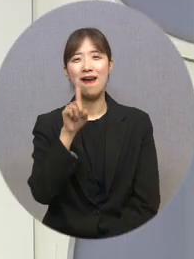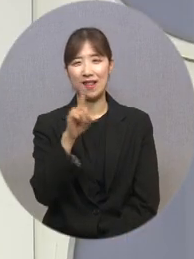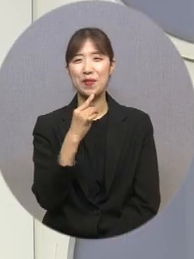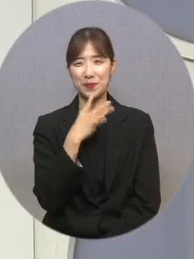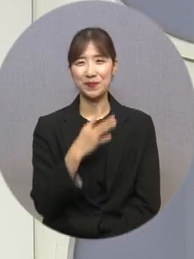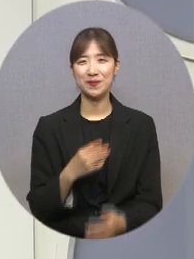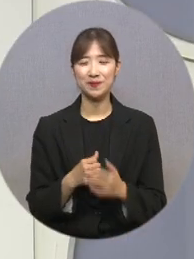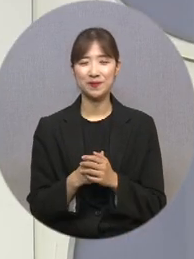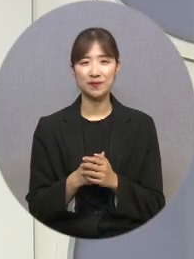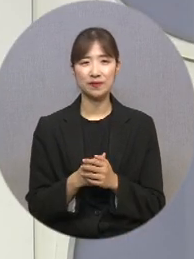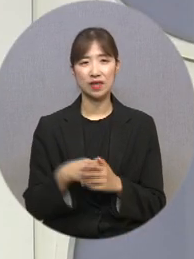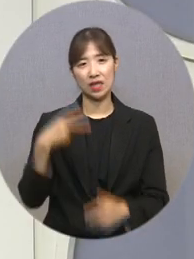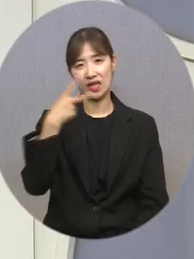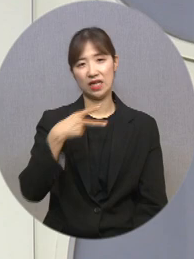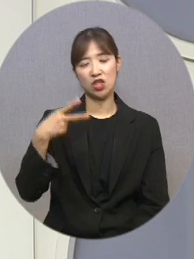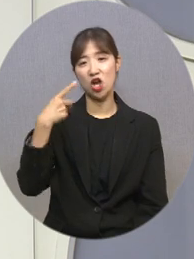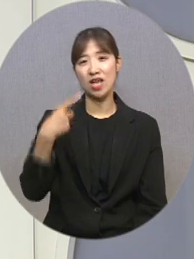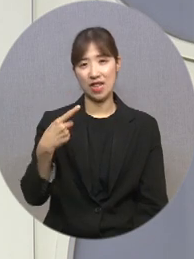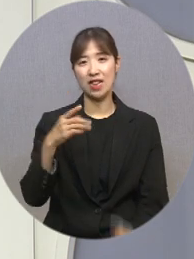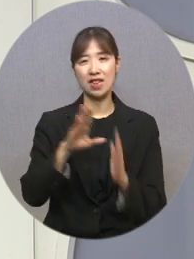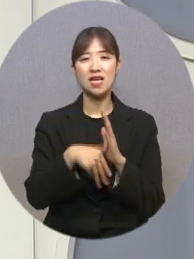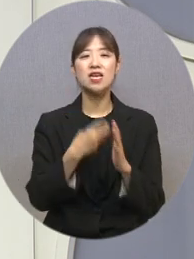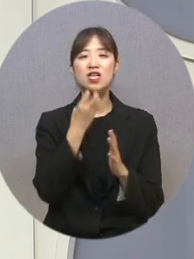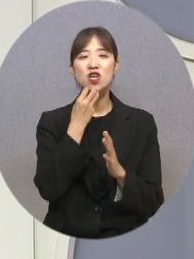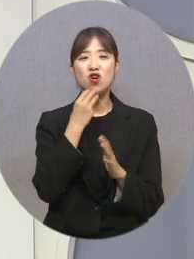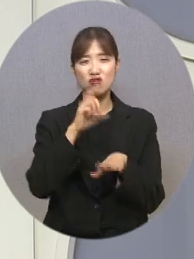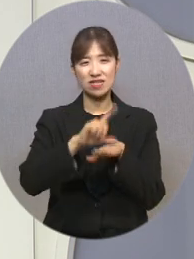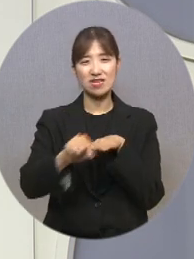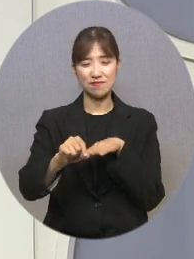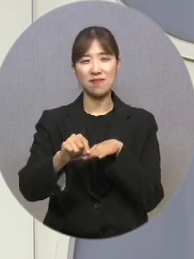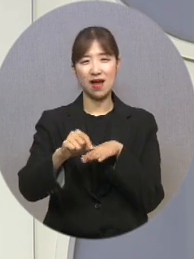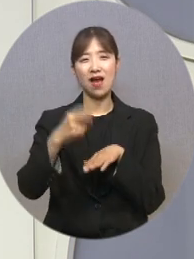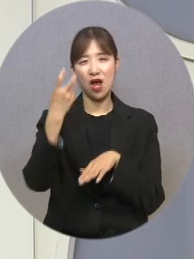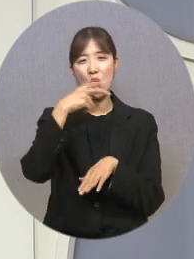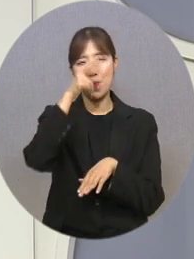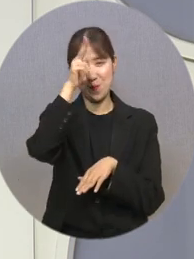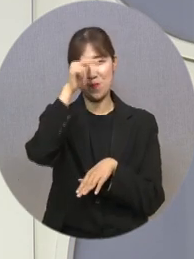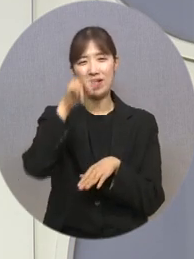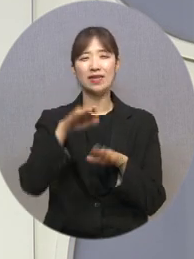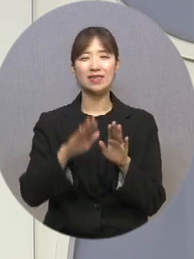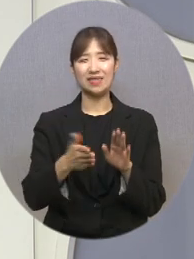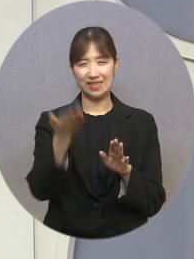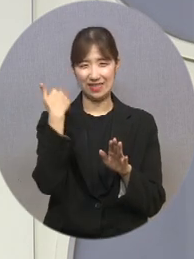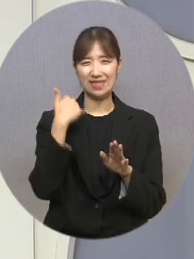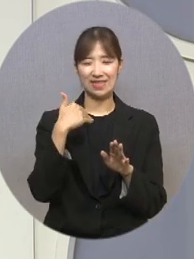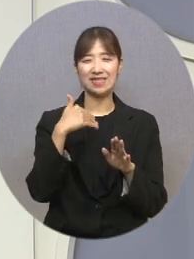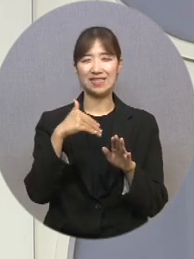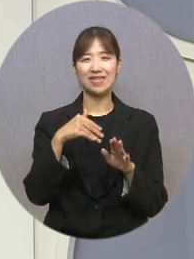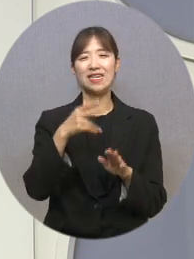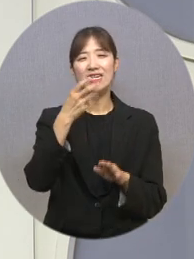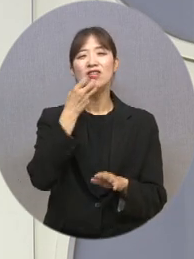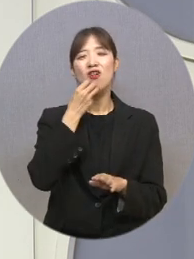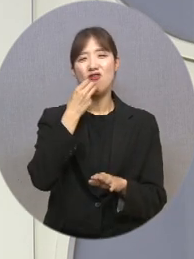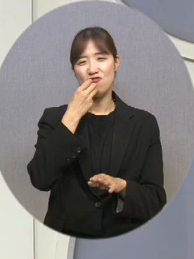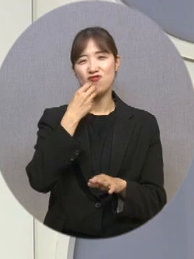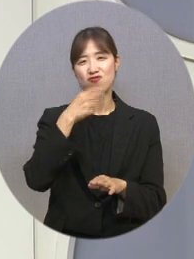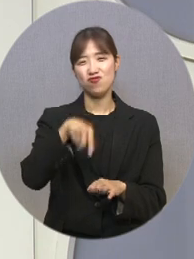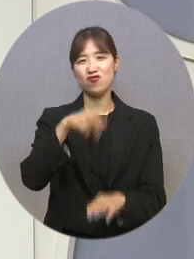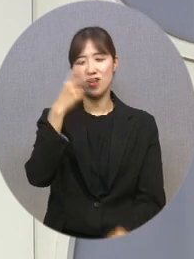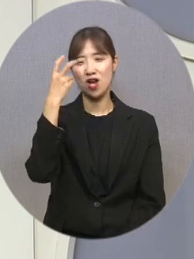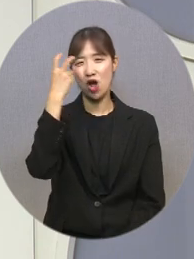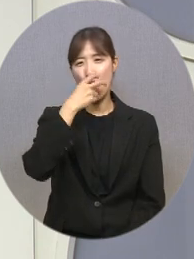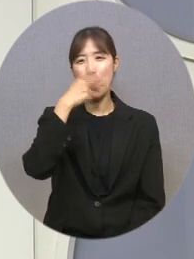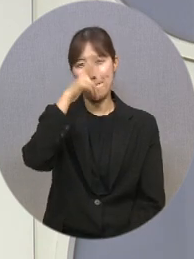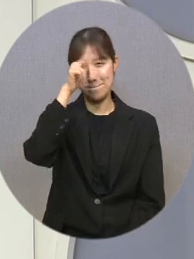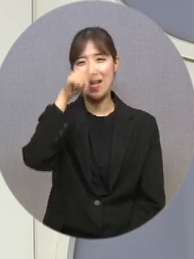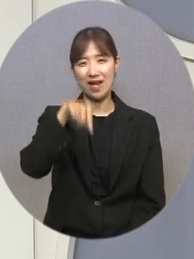소개해드리겠습니다. 2001년도 내가 서울지검 지금 이제 중앙지검으로 이제 바뀌었지만 옛날에 서울지검 조사부가 있습니다. 거기는